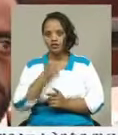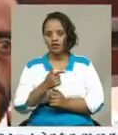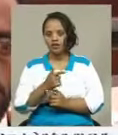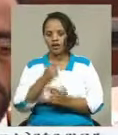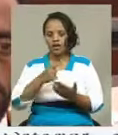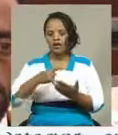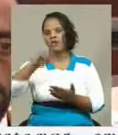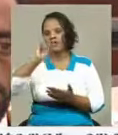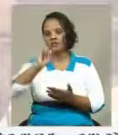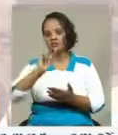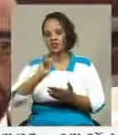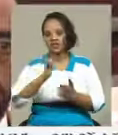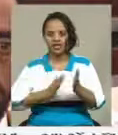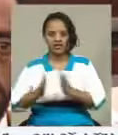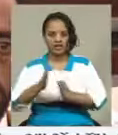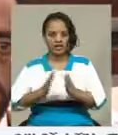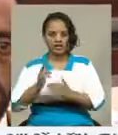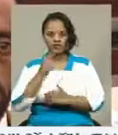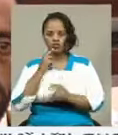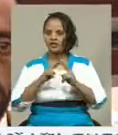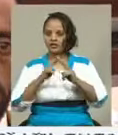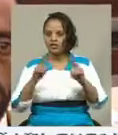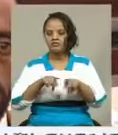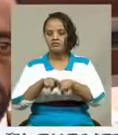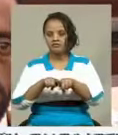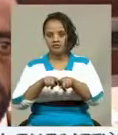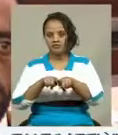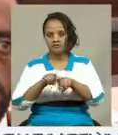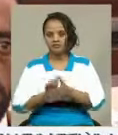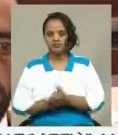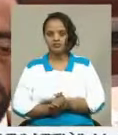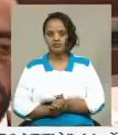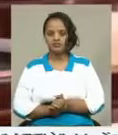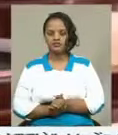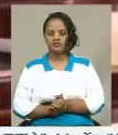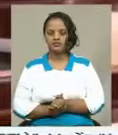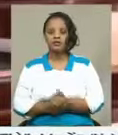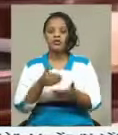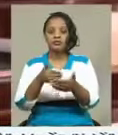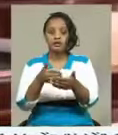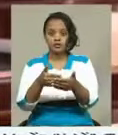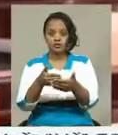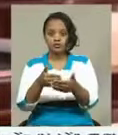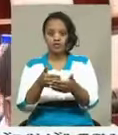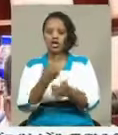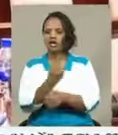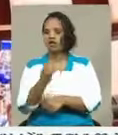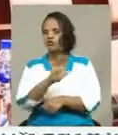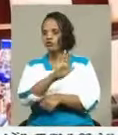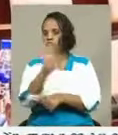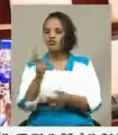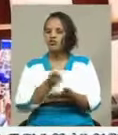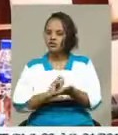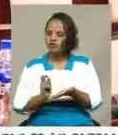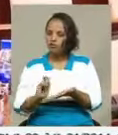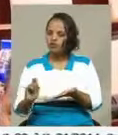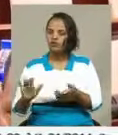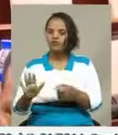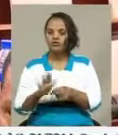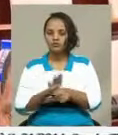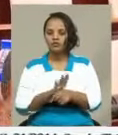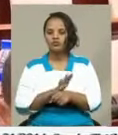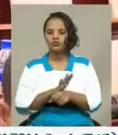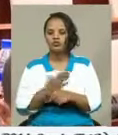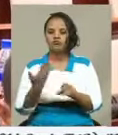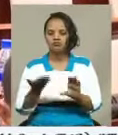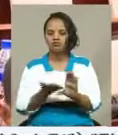ለማረም ተዘጋጅተናል የሚለው በጣም ያግባባኛል። በቅርቡ አንዳንዶቻችሁ የምትጽፏቸውን በሙሉ